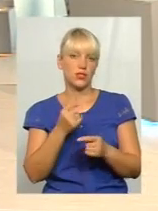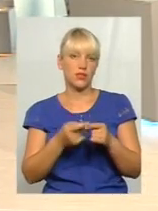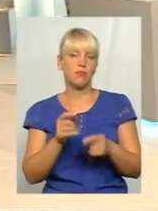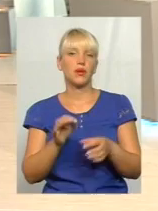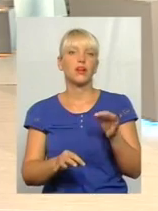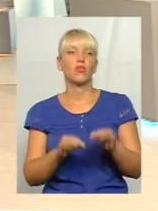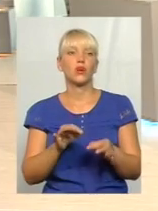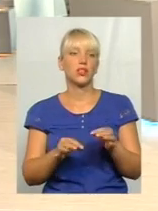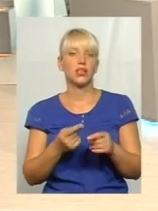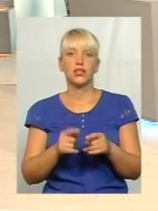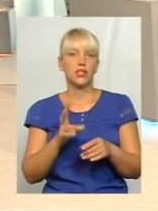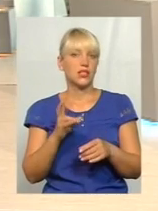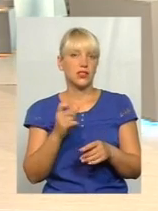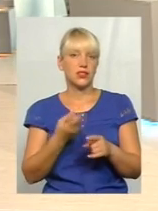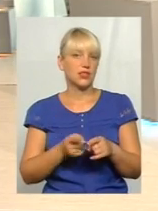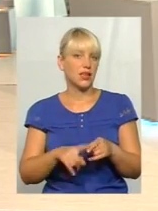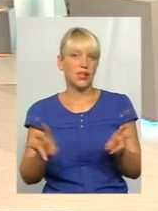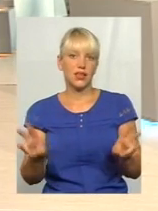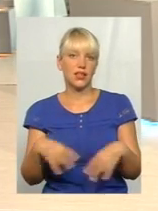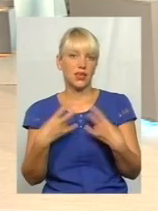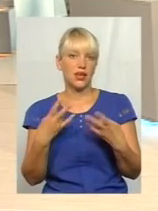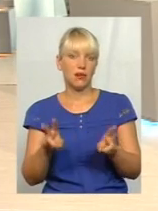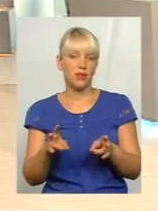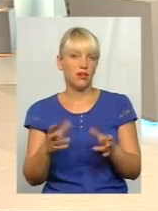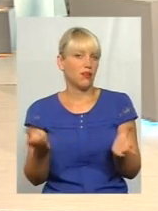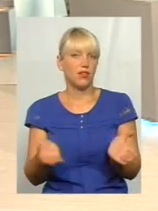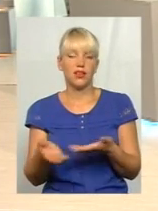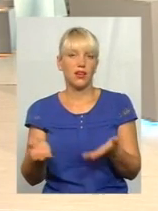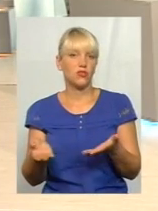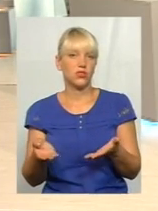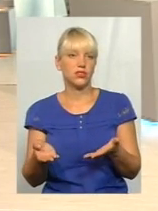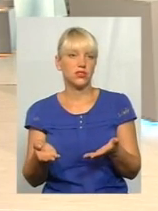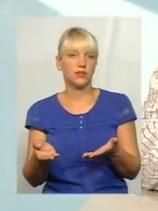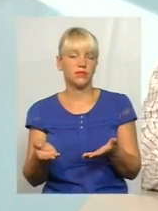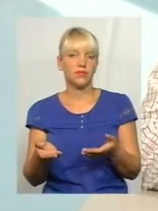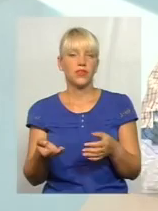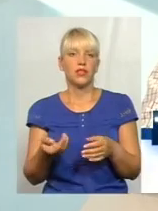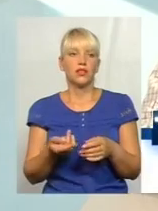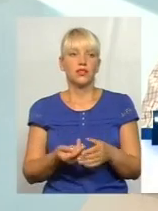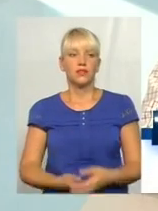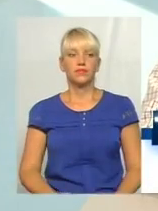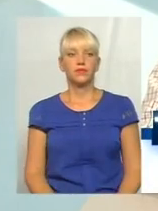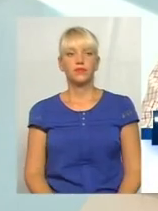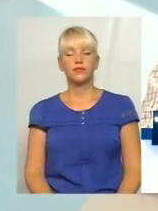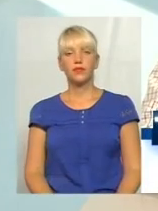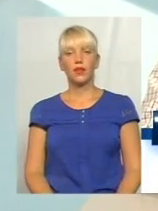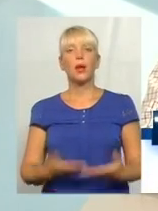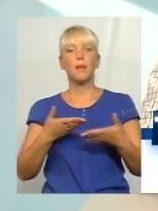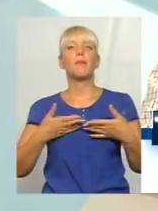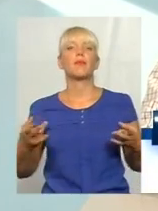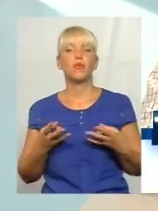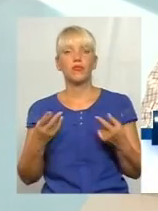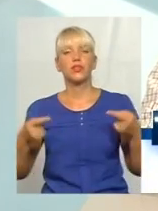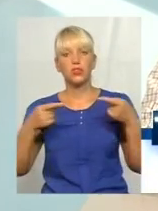це природні І за це людей не треба якось Ну гнівити але ми повинні чітко